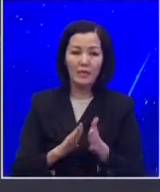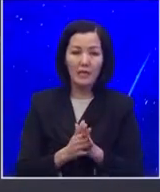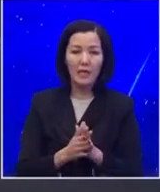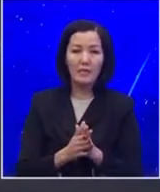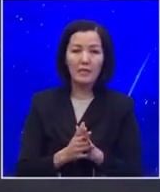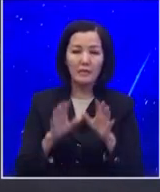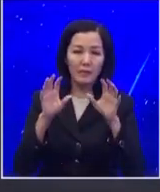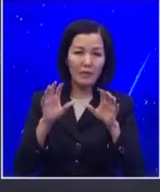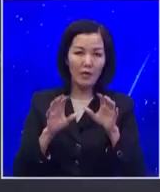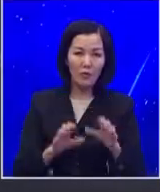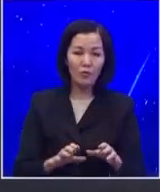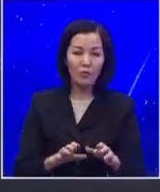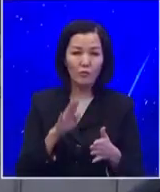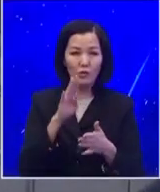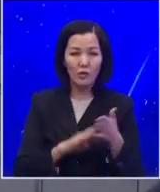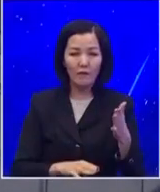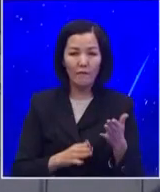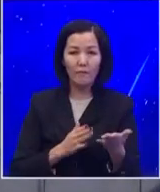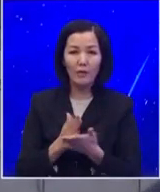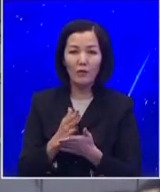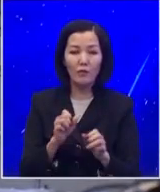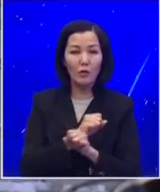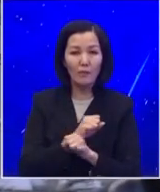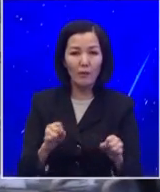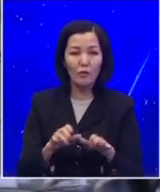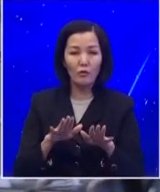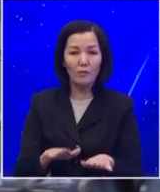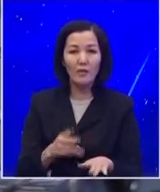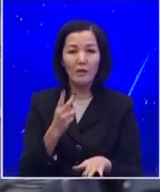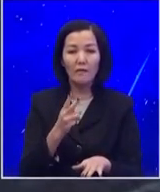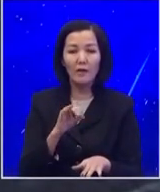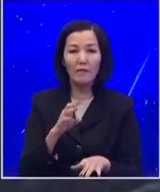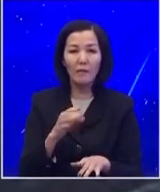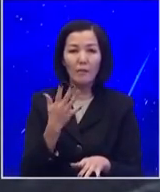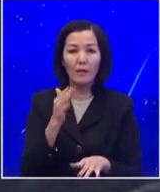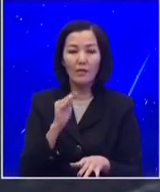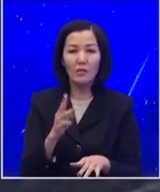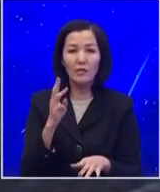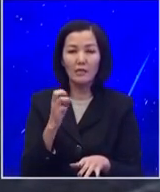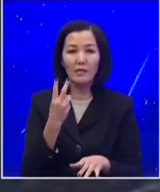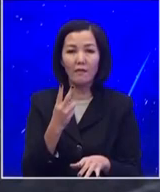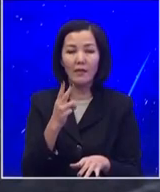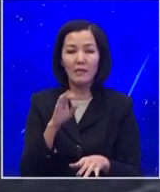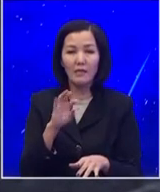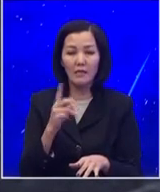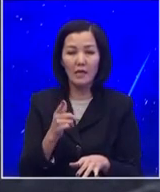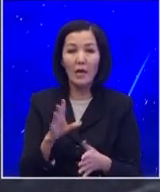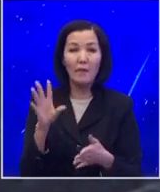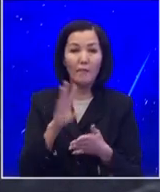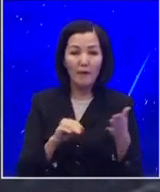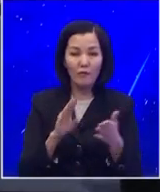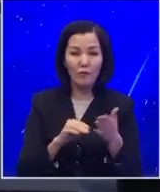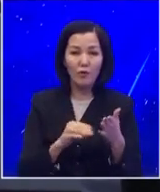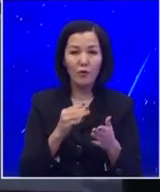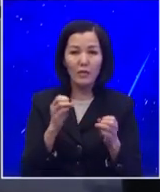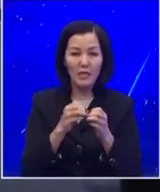действующему законодательству, штраф за переход дороги в неположенном месте – 2 МРП, то есть 5302 тенге. За повторное нарушение – 10